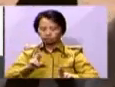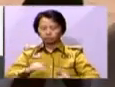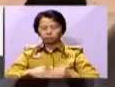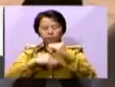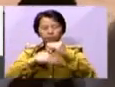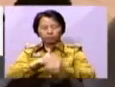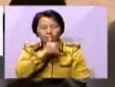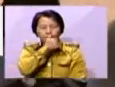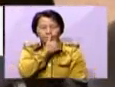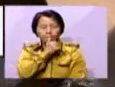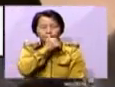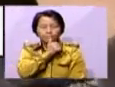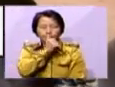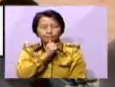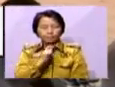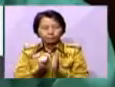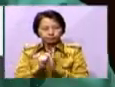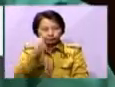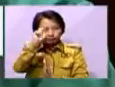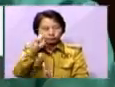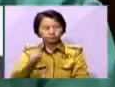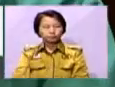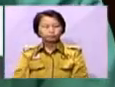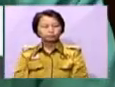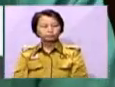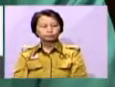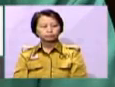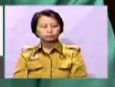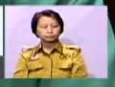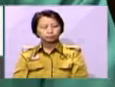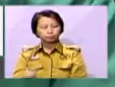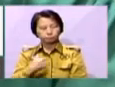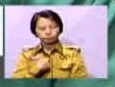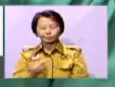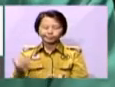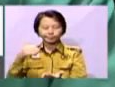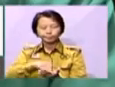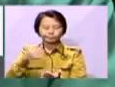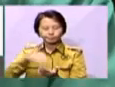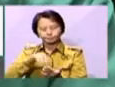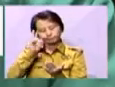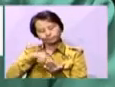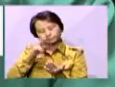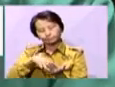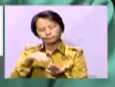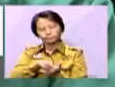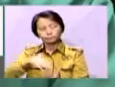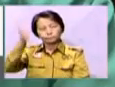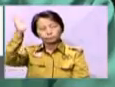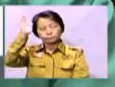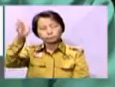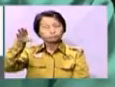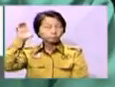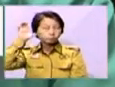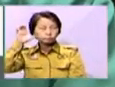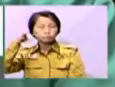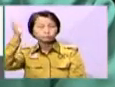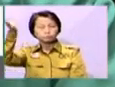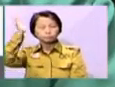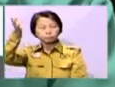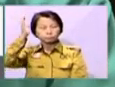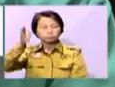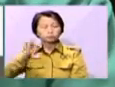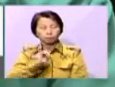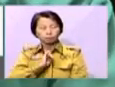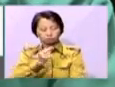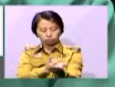tahap kesabaran yang tinggi. Saya mengulang kaji baliklah apa nama ceramah-ceramah kursus-kursus yang pernah